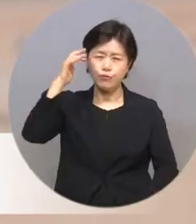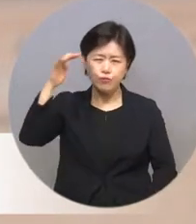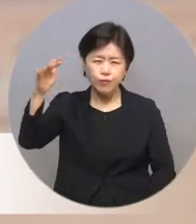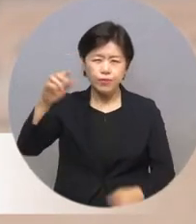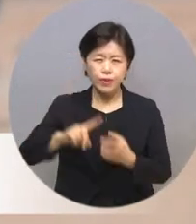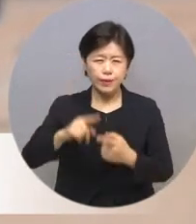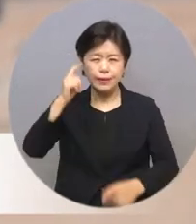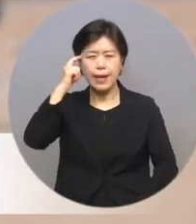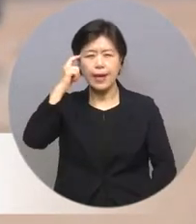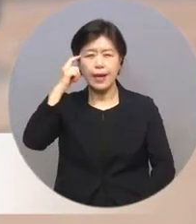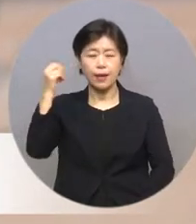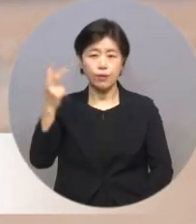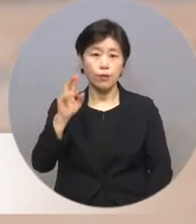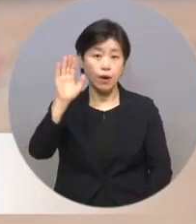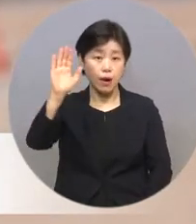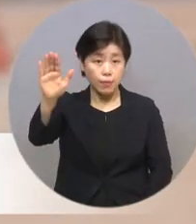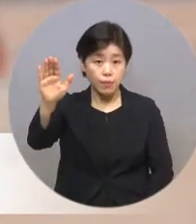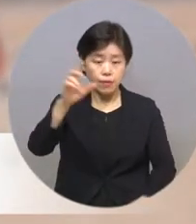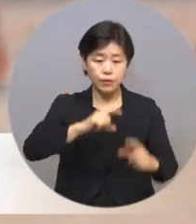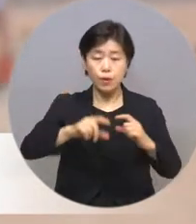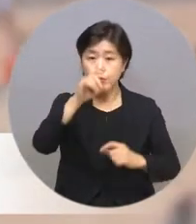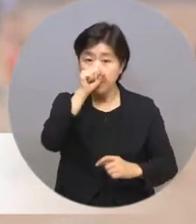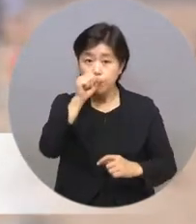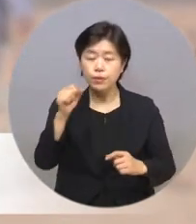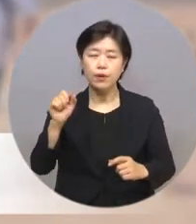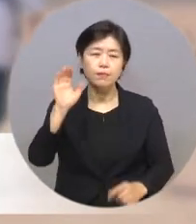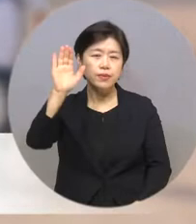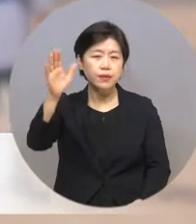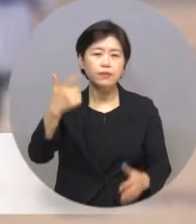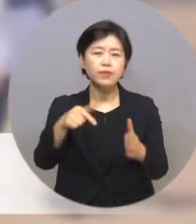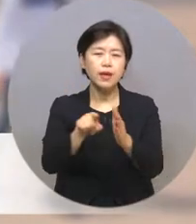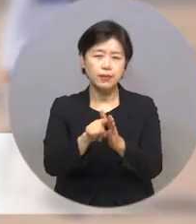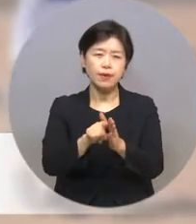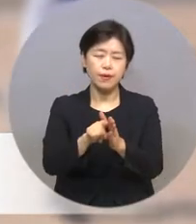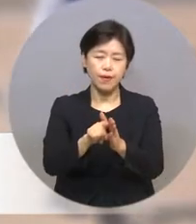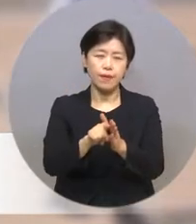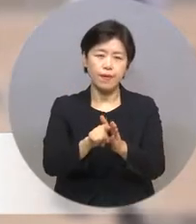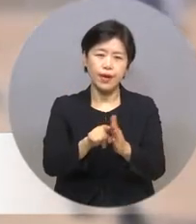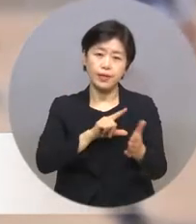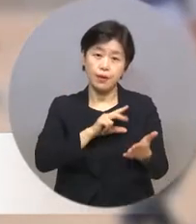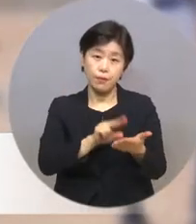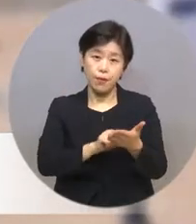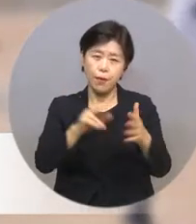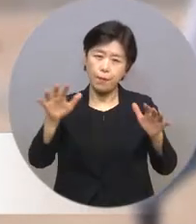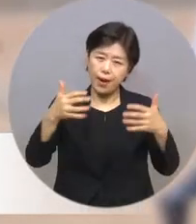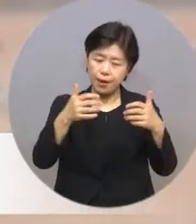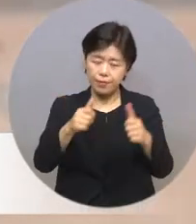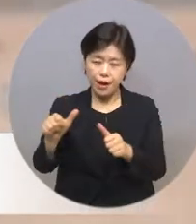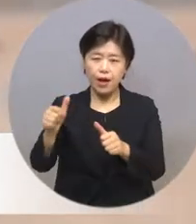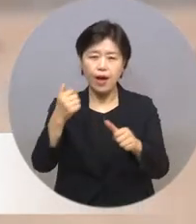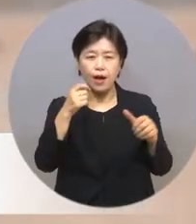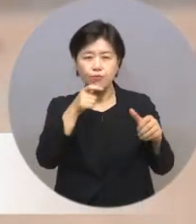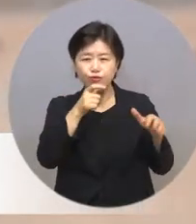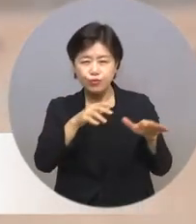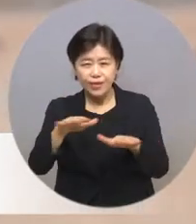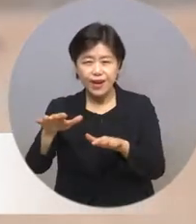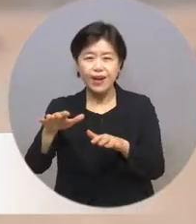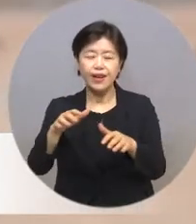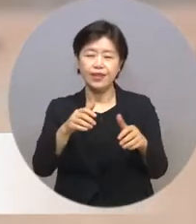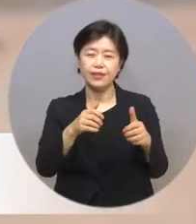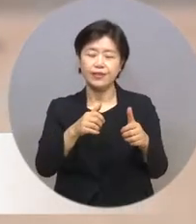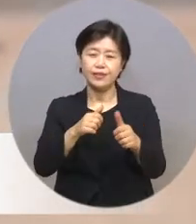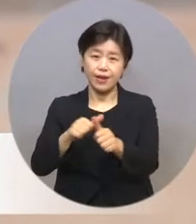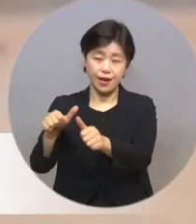현재 그리고 앞으로의 또 더 나은 미래를 위해서 이렇게 바람따라 물 따라 요런 저희 현장 인문학